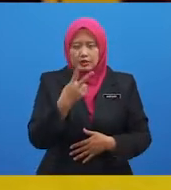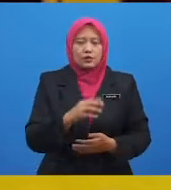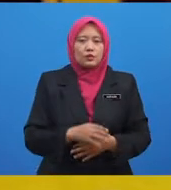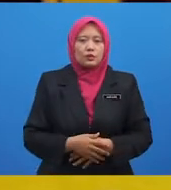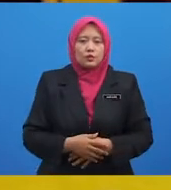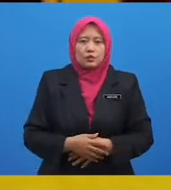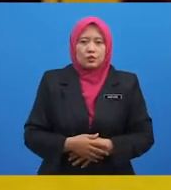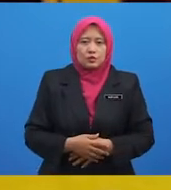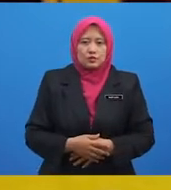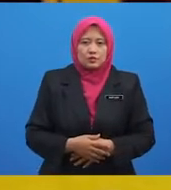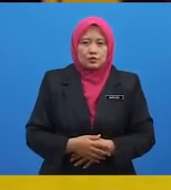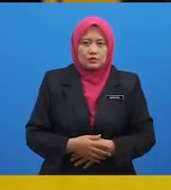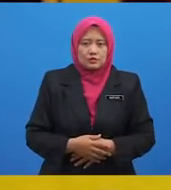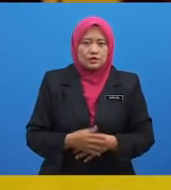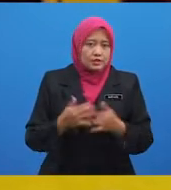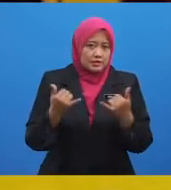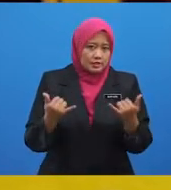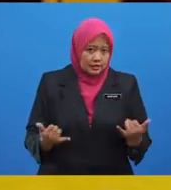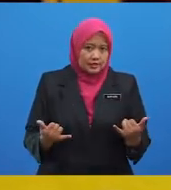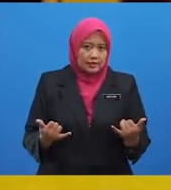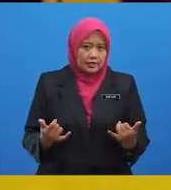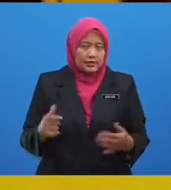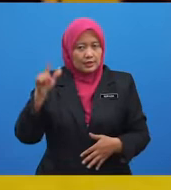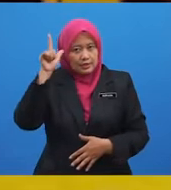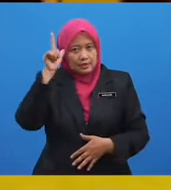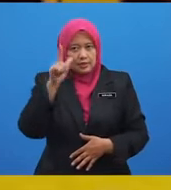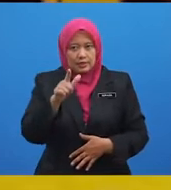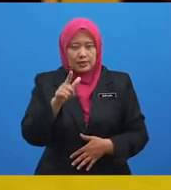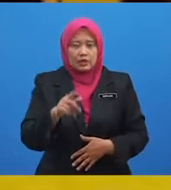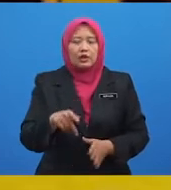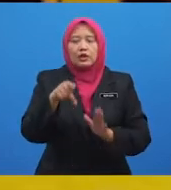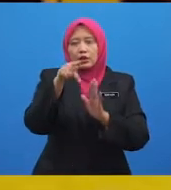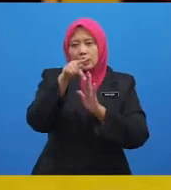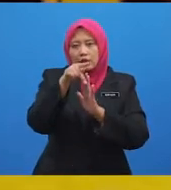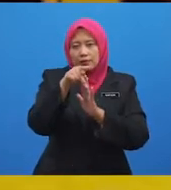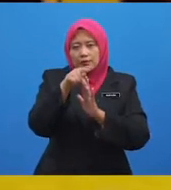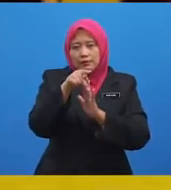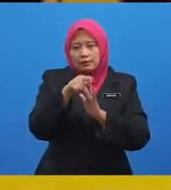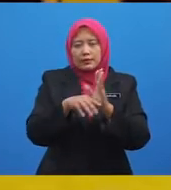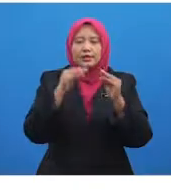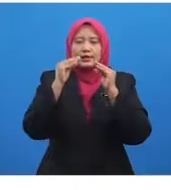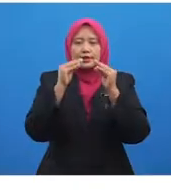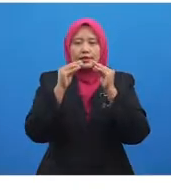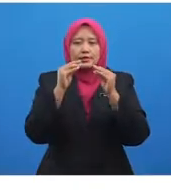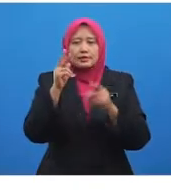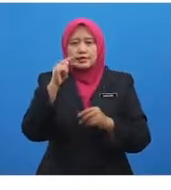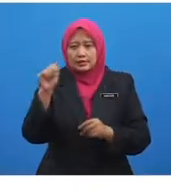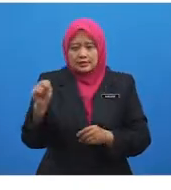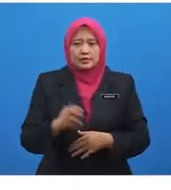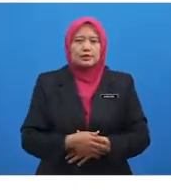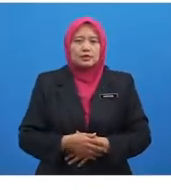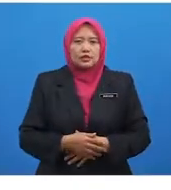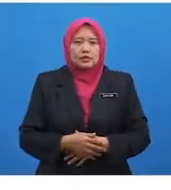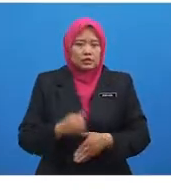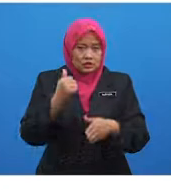sastera dalam puisi ini, sekarang kita lihat pula pengajaran yang terkandung di dalamnya. Oh